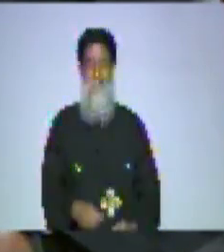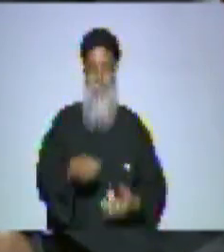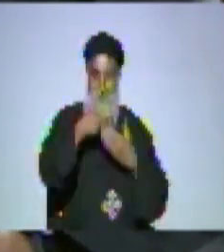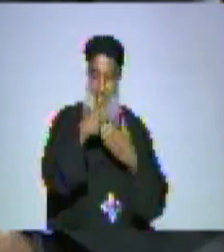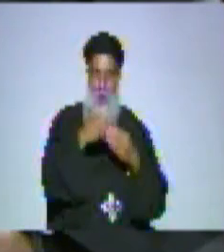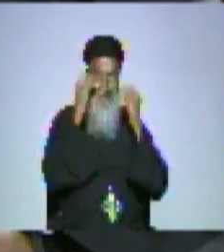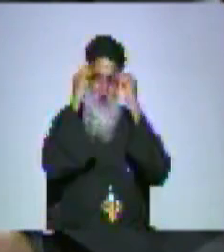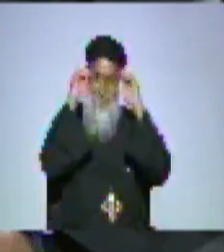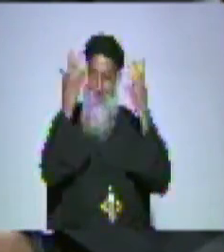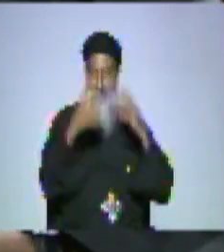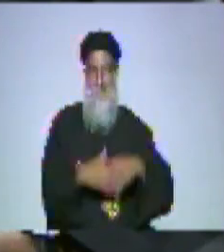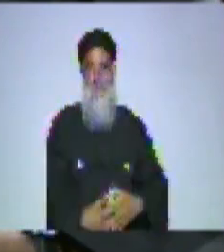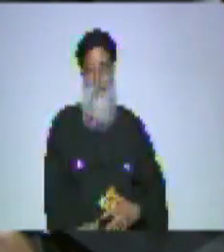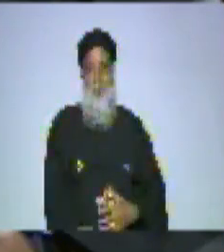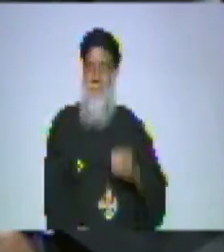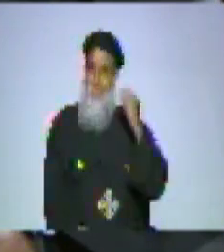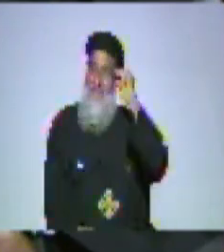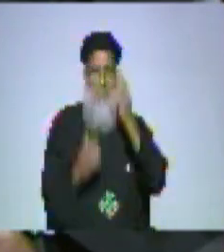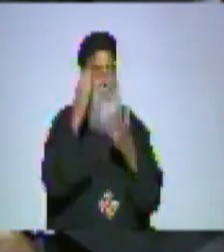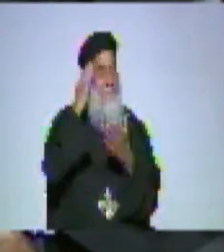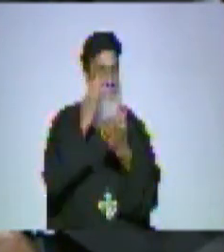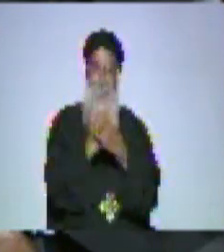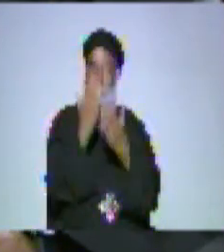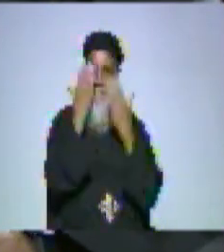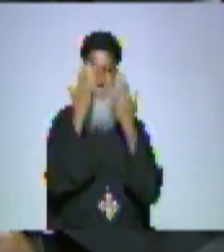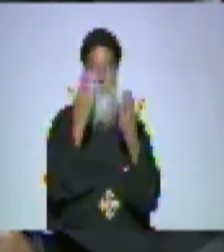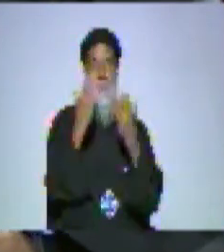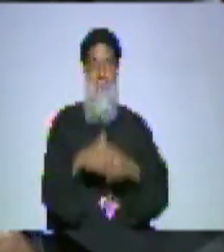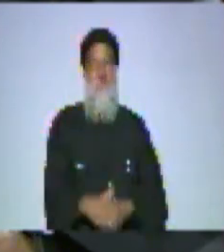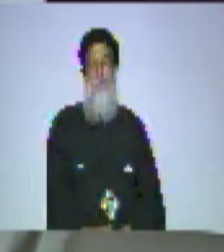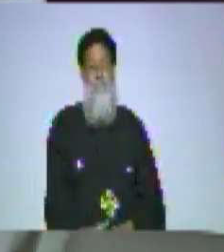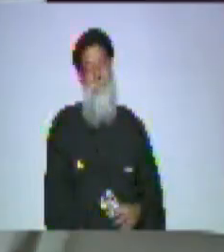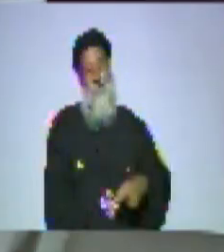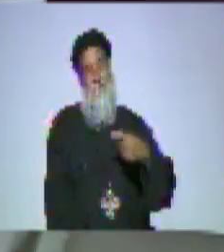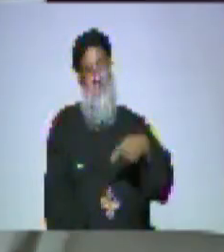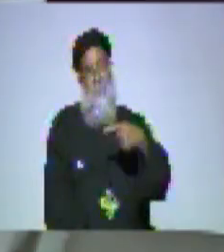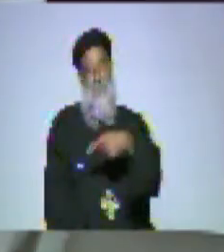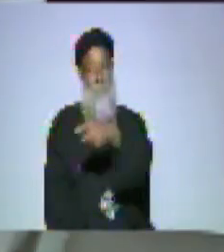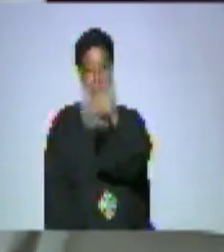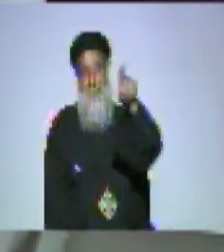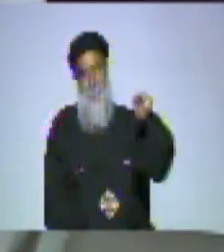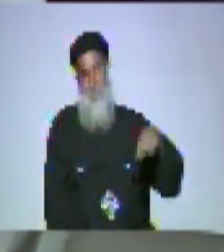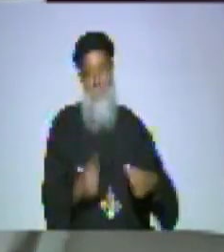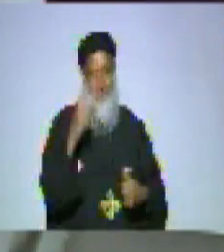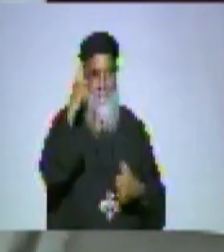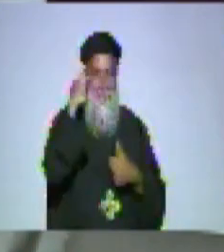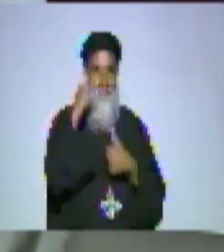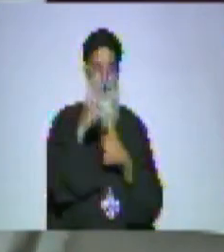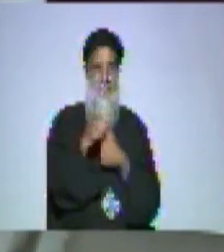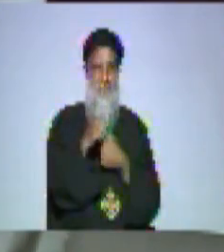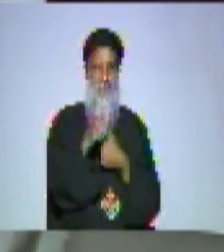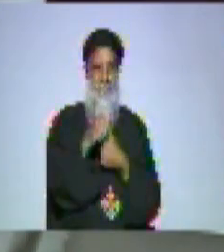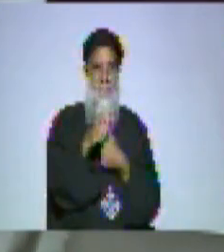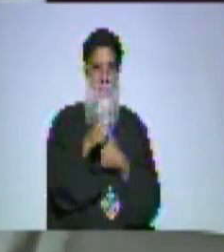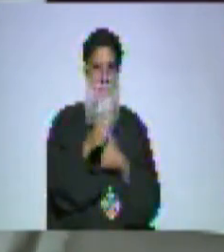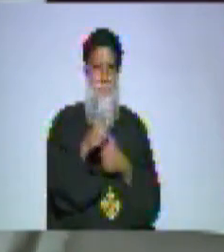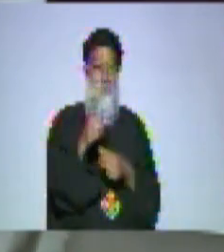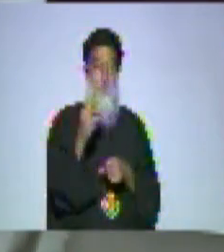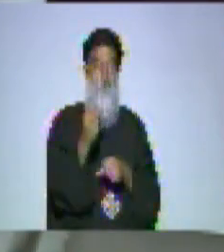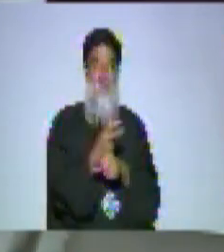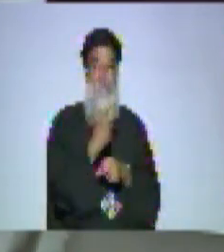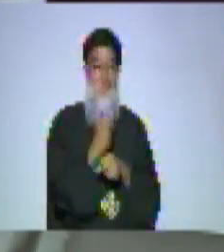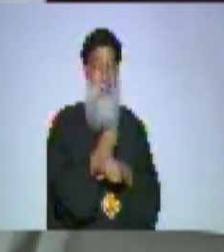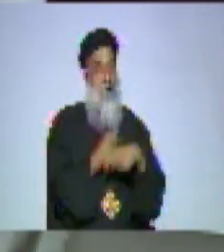بايه ويسامح ازاي هو دايما لما الانسان يفكر في اخطاء